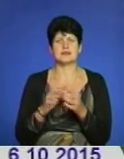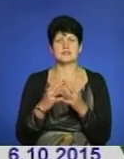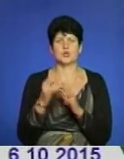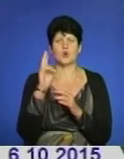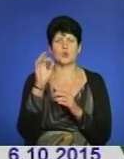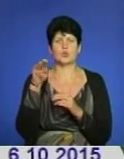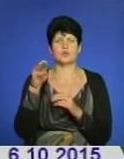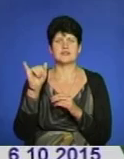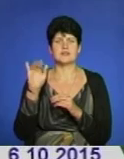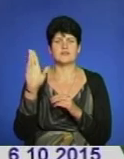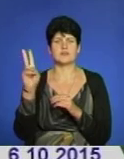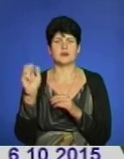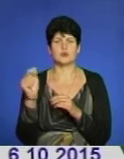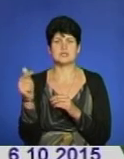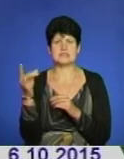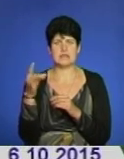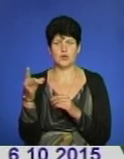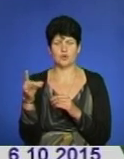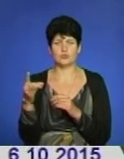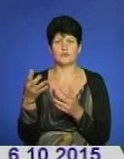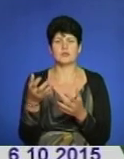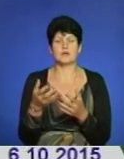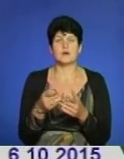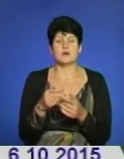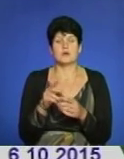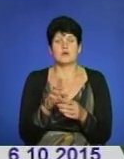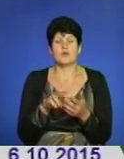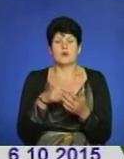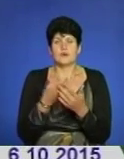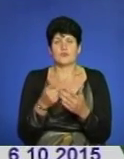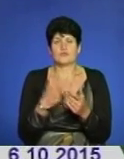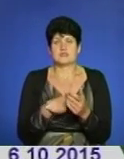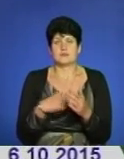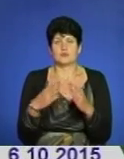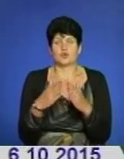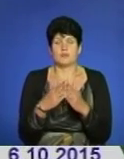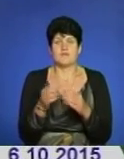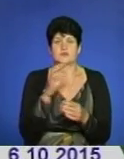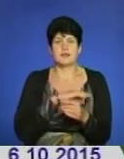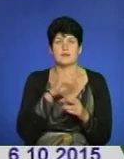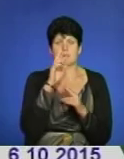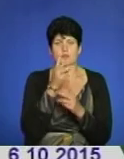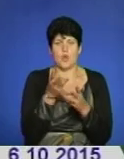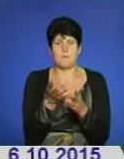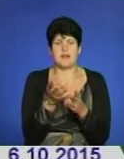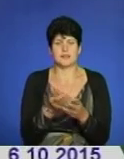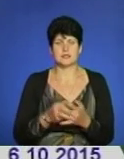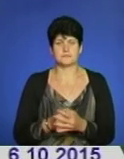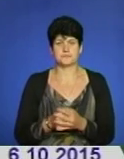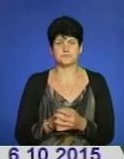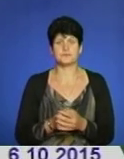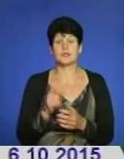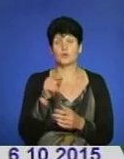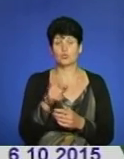району. Травми потерпілий отримав у себе вдома через використання несправного пічного опалення. Тому,